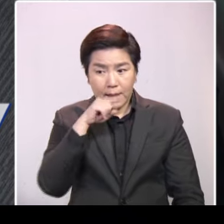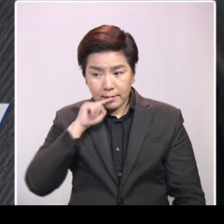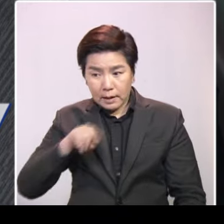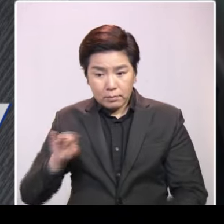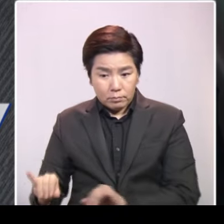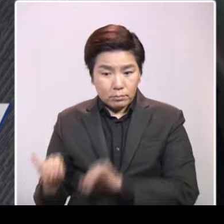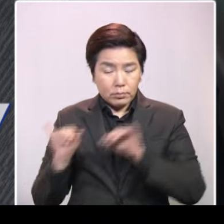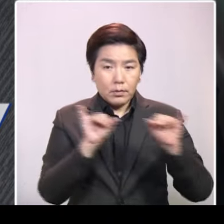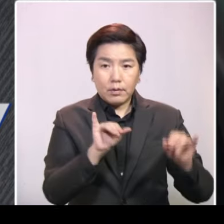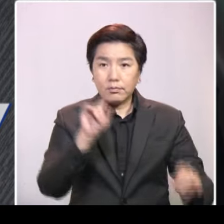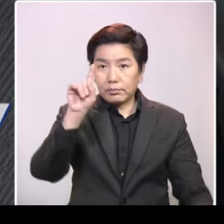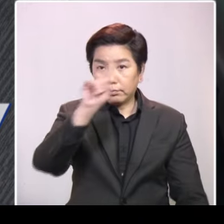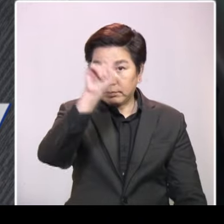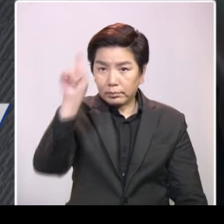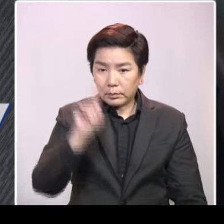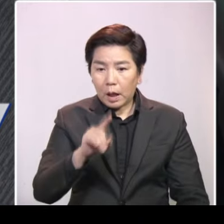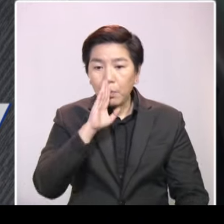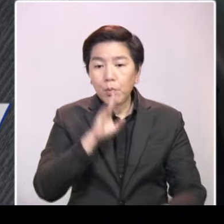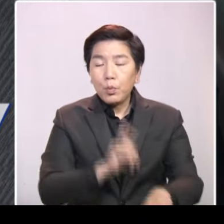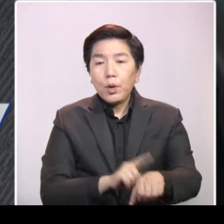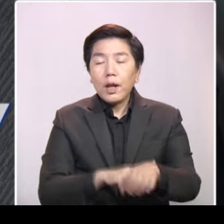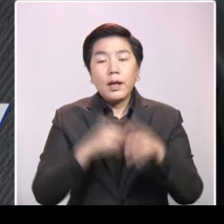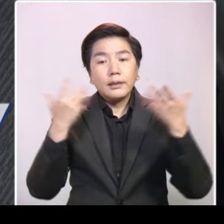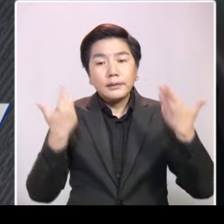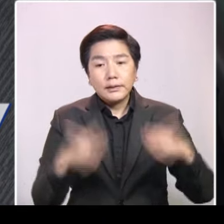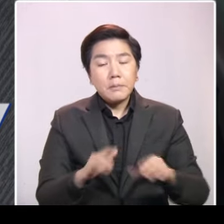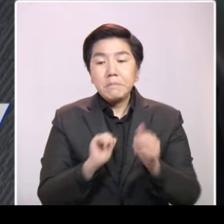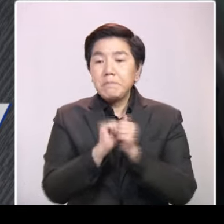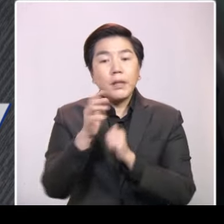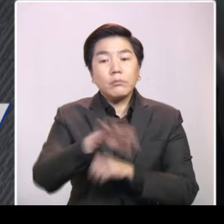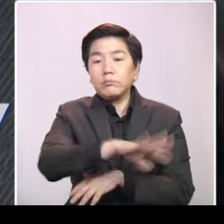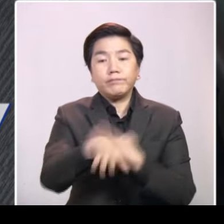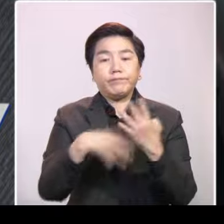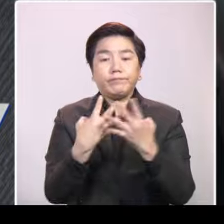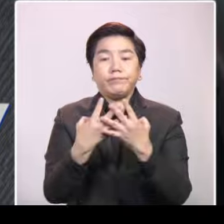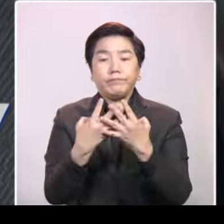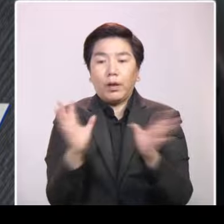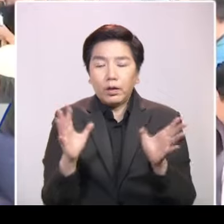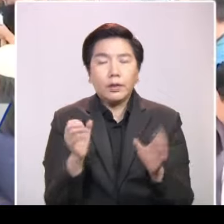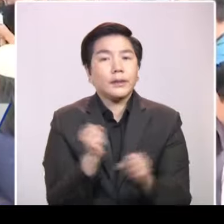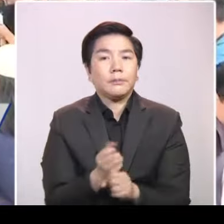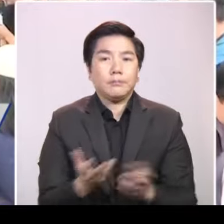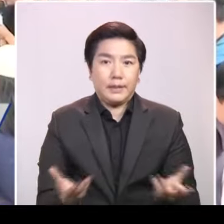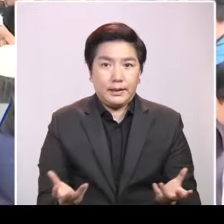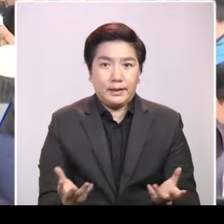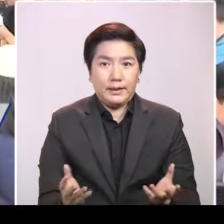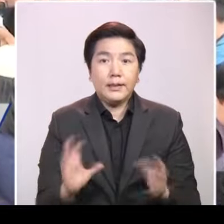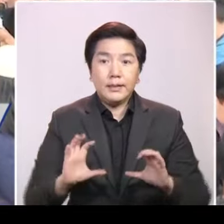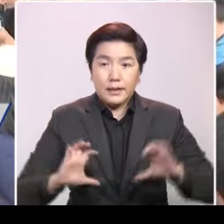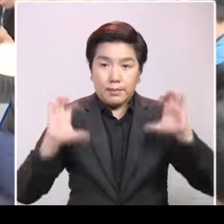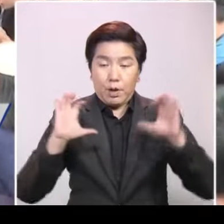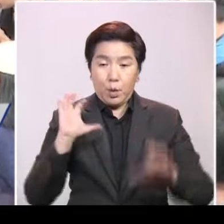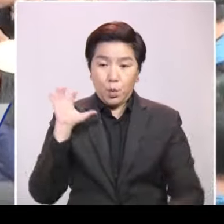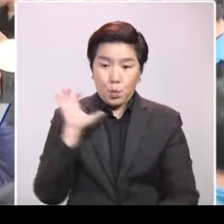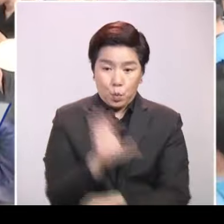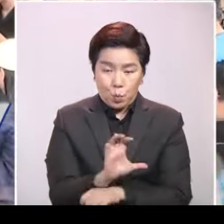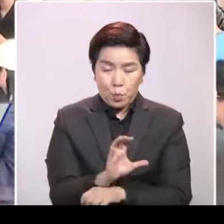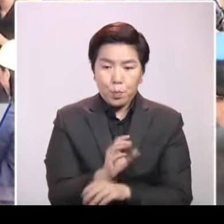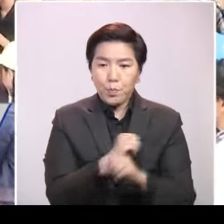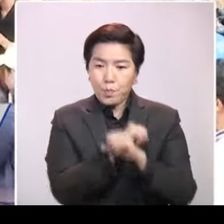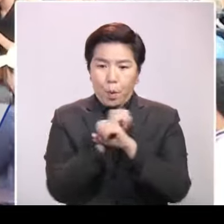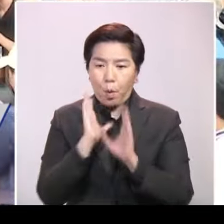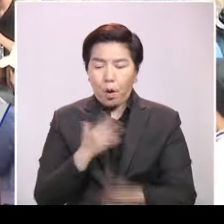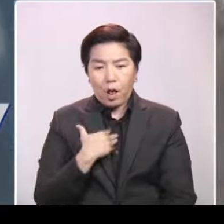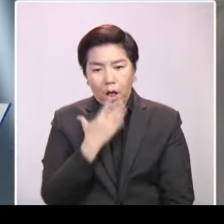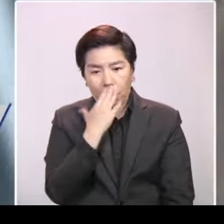ใครหรือไม่และหากสรุปคดีไม่ทันเวลาต้องปล่อยตัวผู้ต้องหาทั้งหมดรัฐบาลจะมีมาตรการควบคุมป้องกันประชา